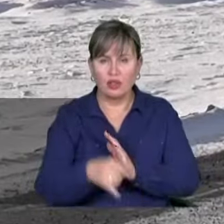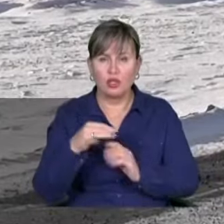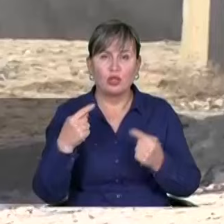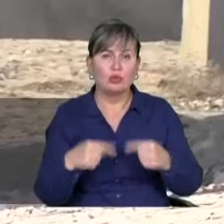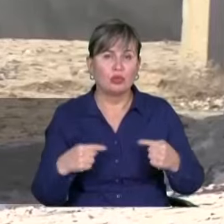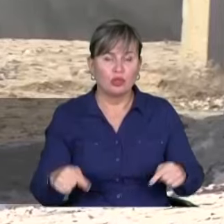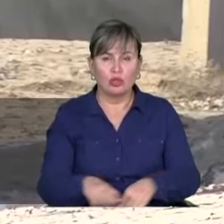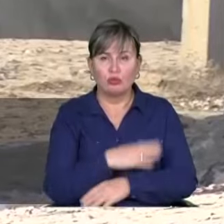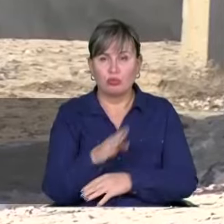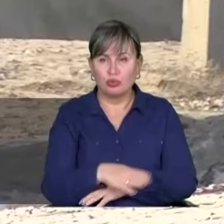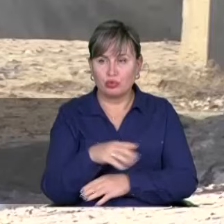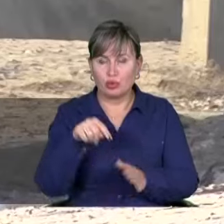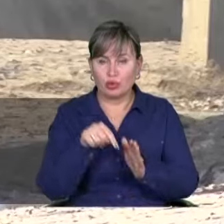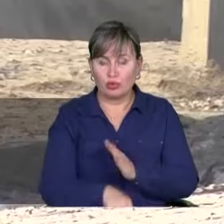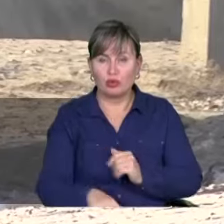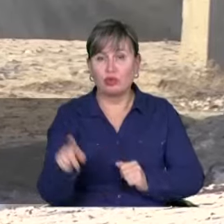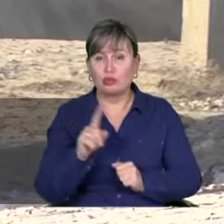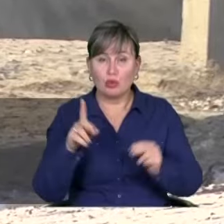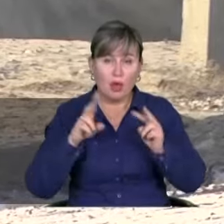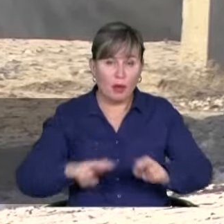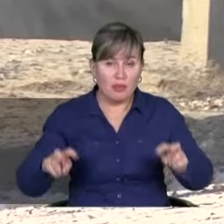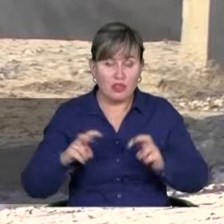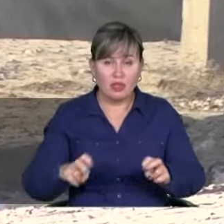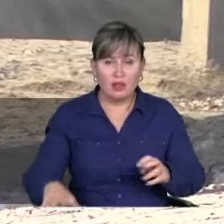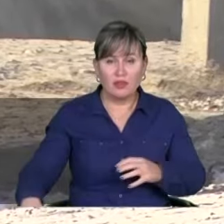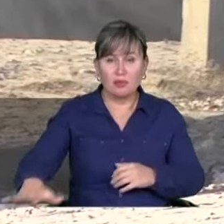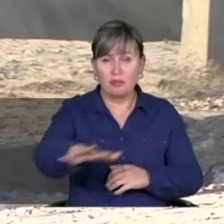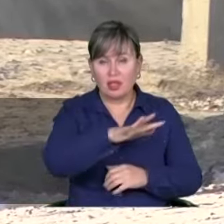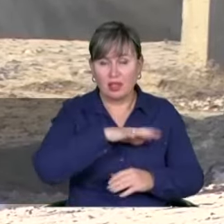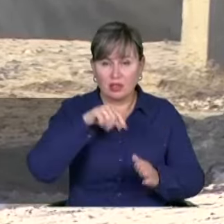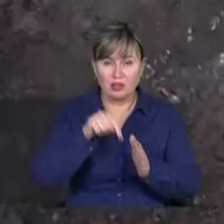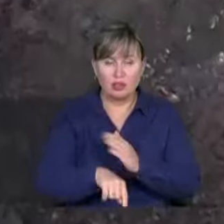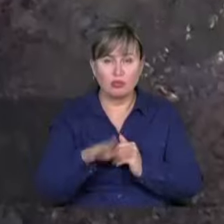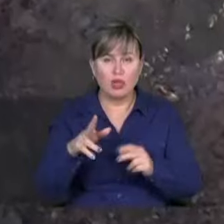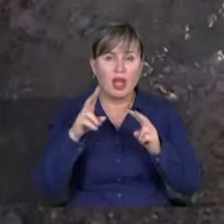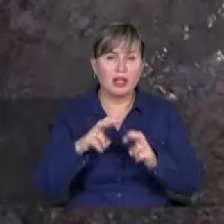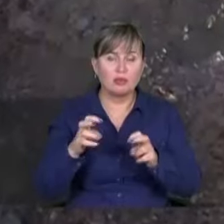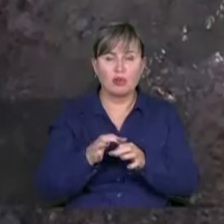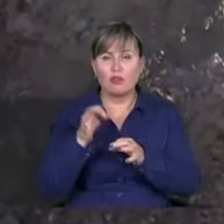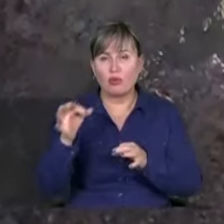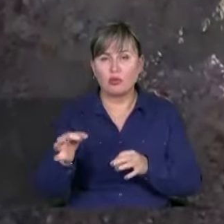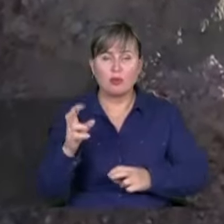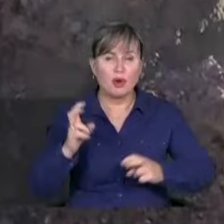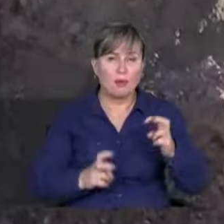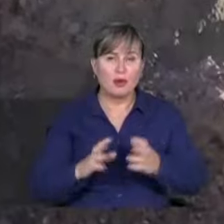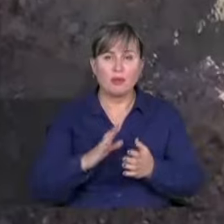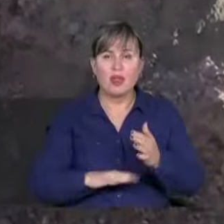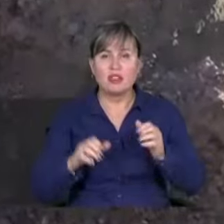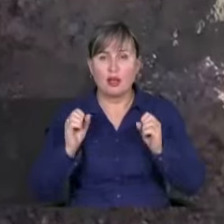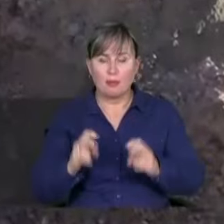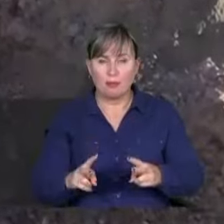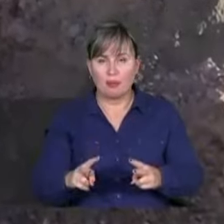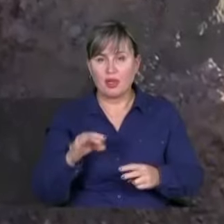другие пустоты в котловане. Чтобы обследовать весь периметр обвала, привлекут эксперта в области промышленной безопасности